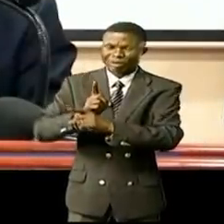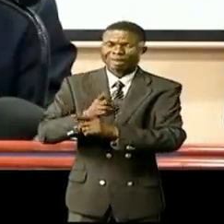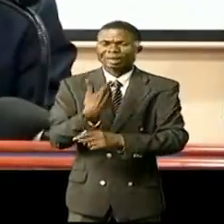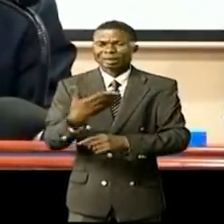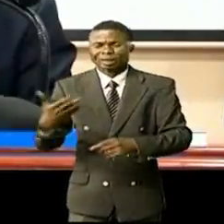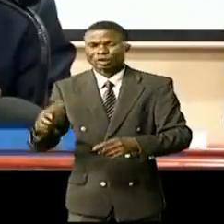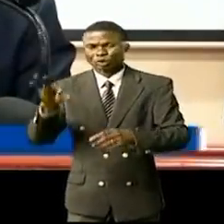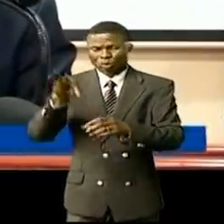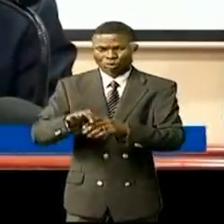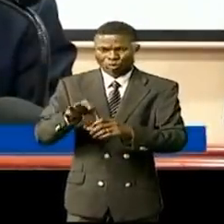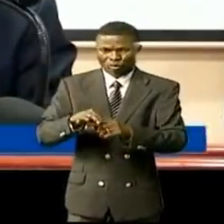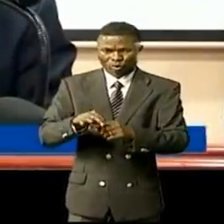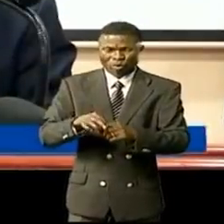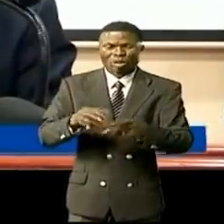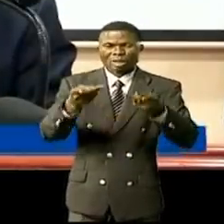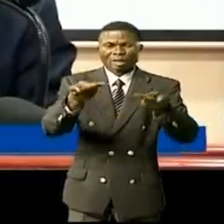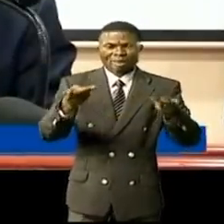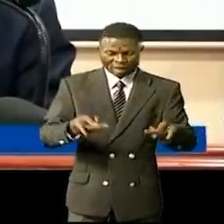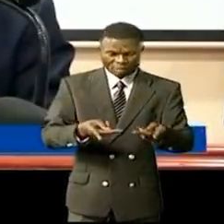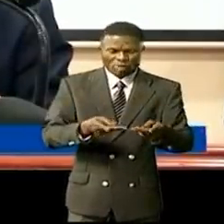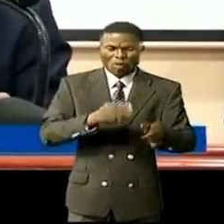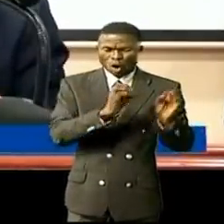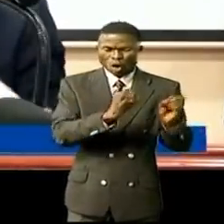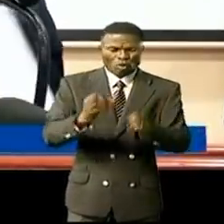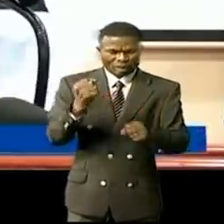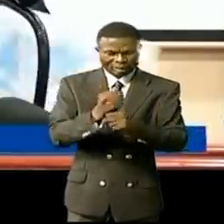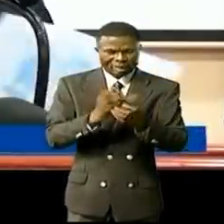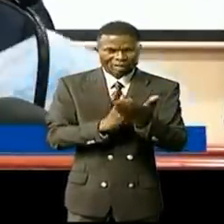y a des fautes que nous ne pouvons plus nous permettre.